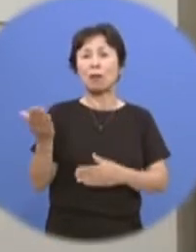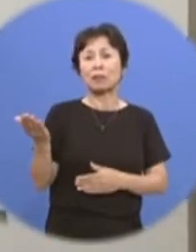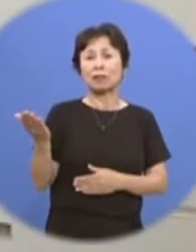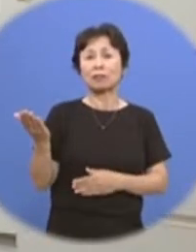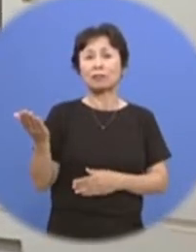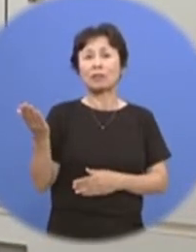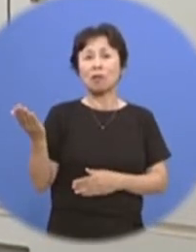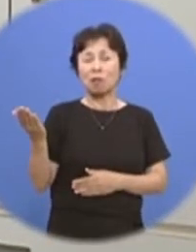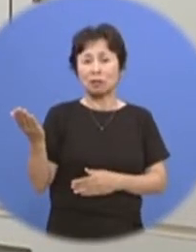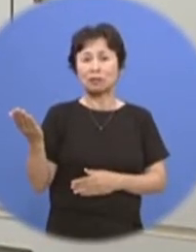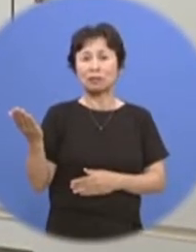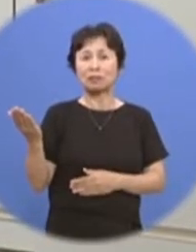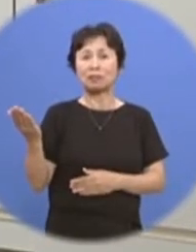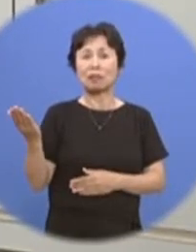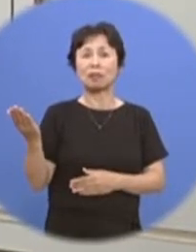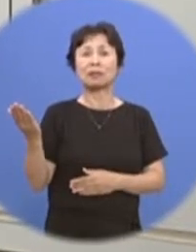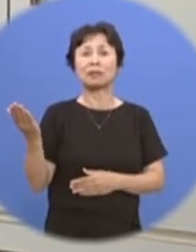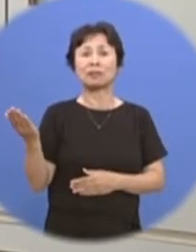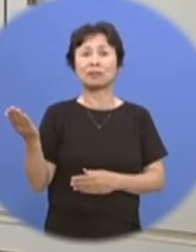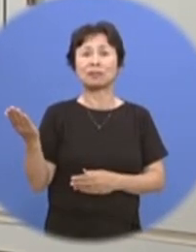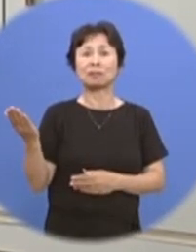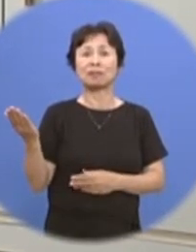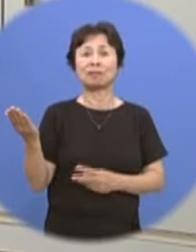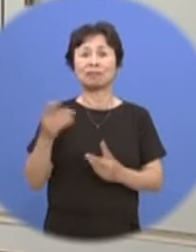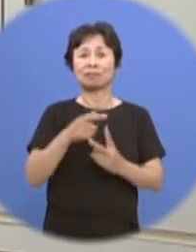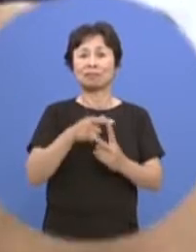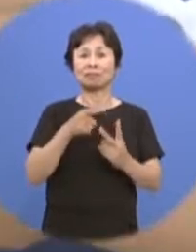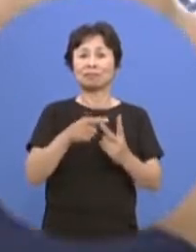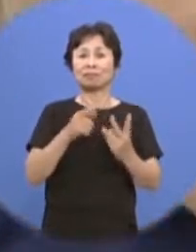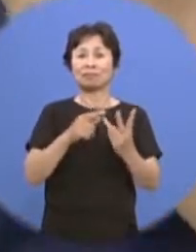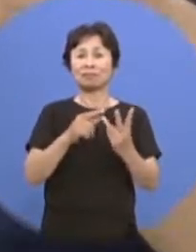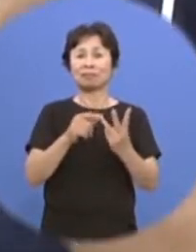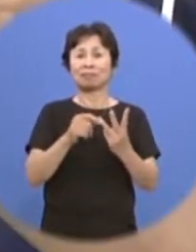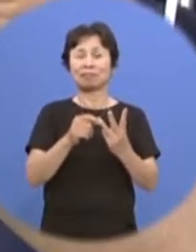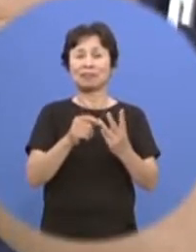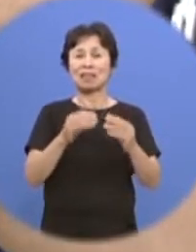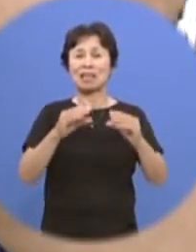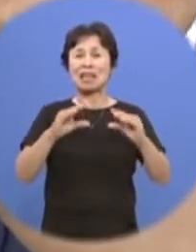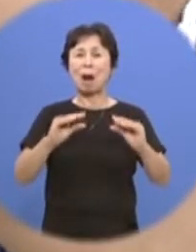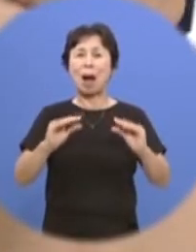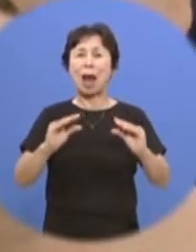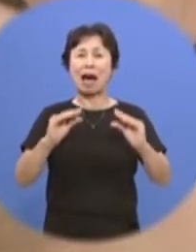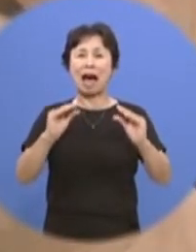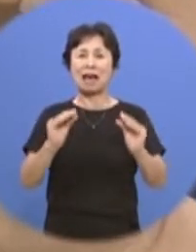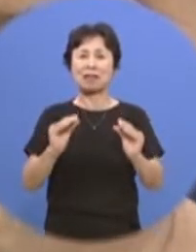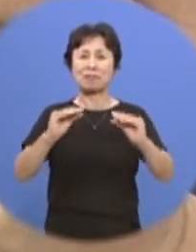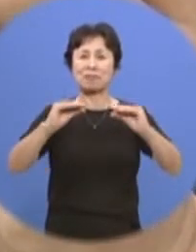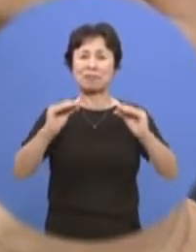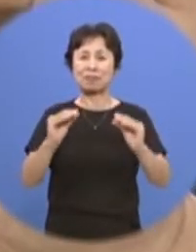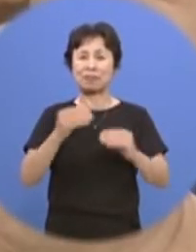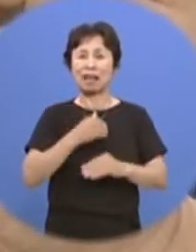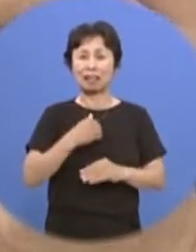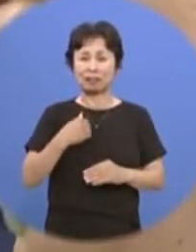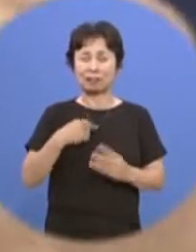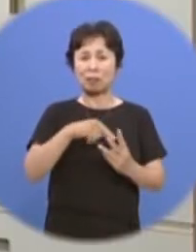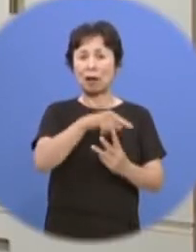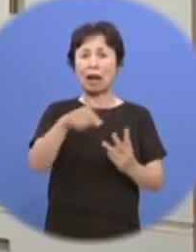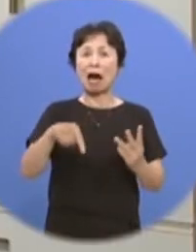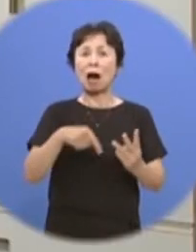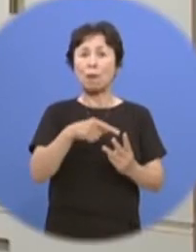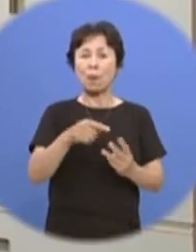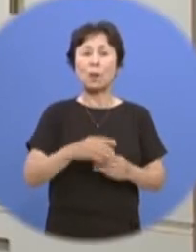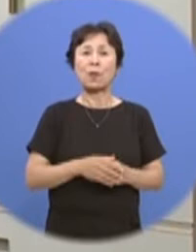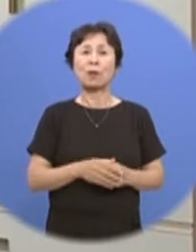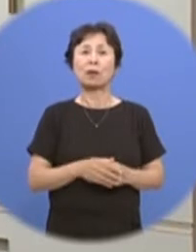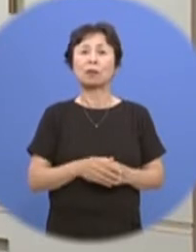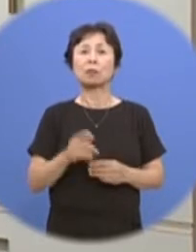緑色の樹脂であったり、こういう白い色の樹脂であったり、あるいは こういう柔らかい樹脂、これだったら透